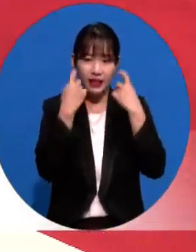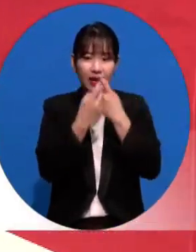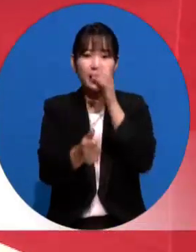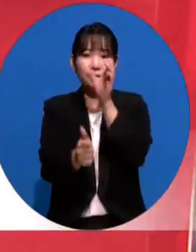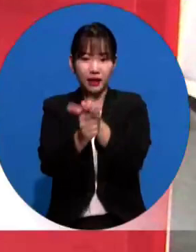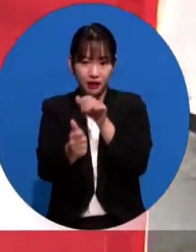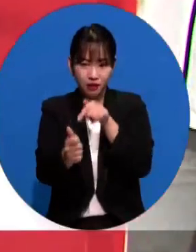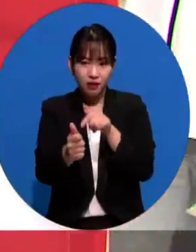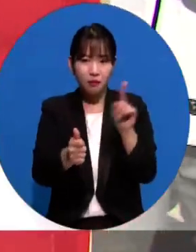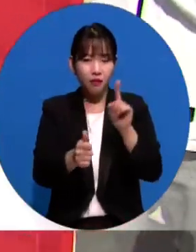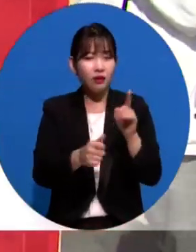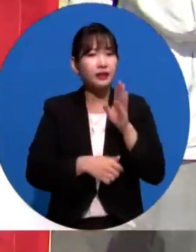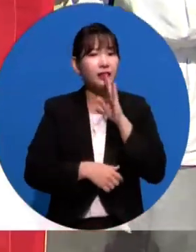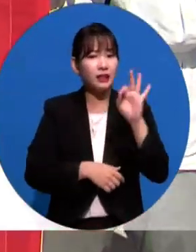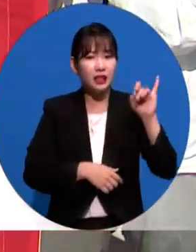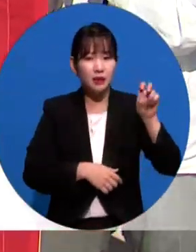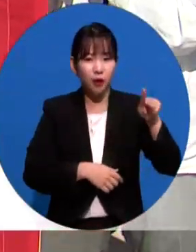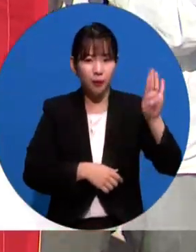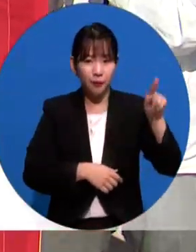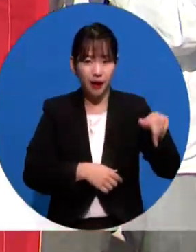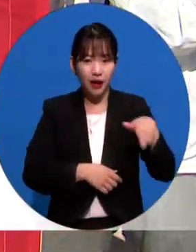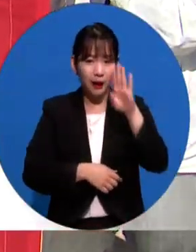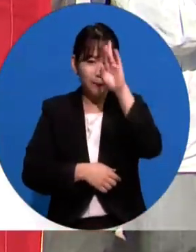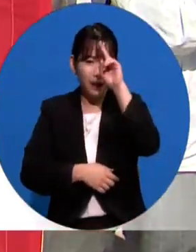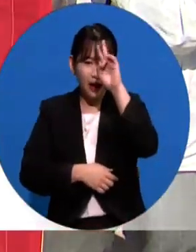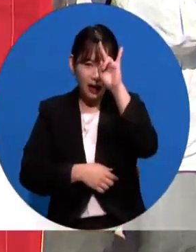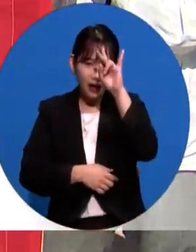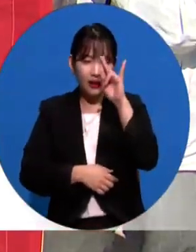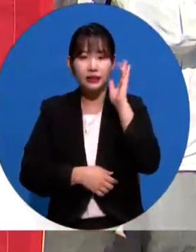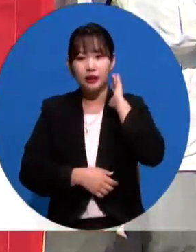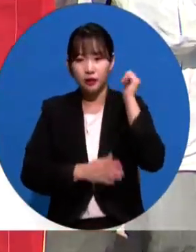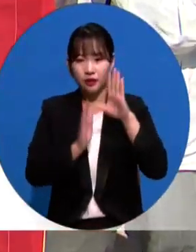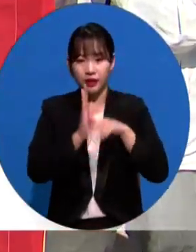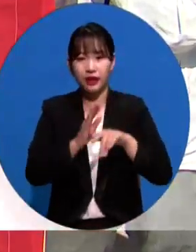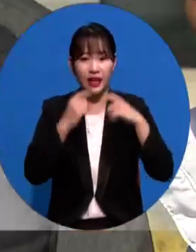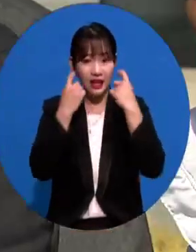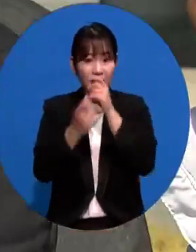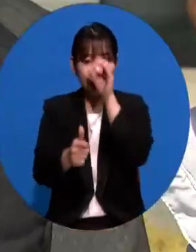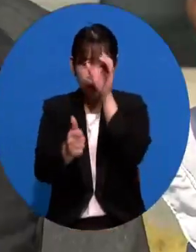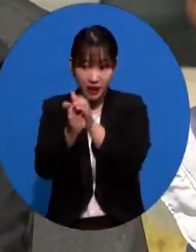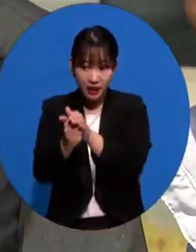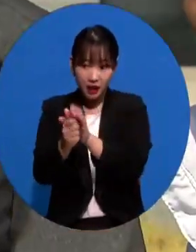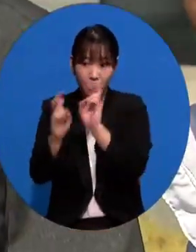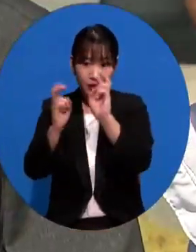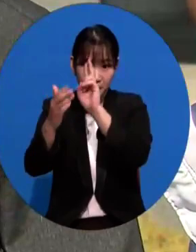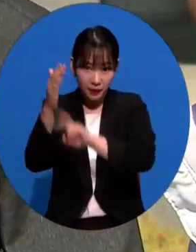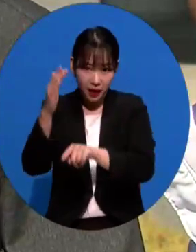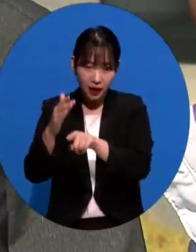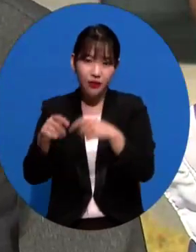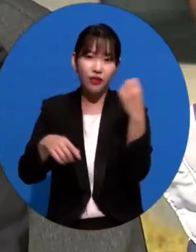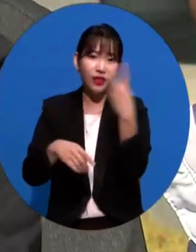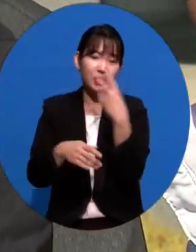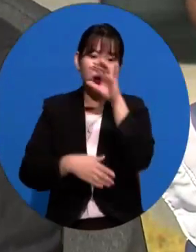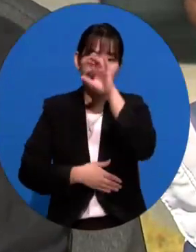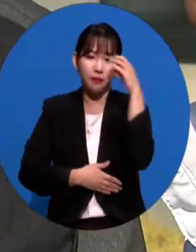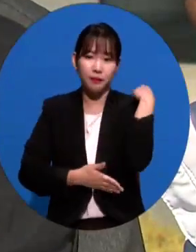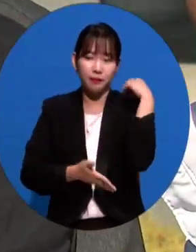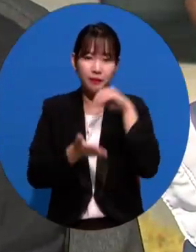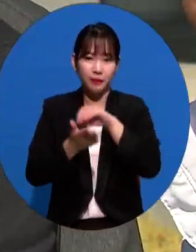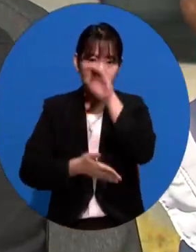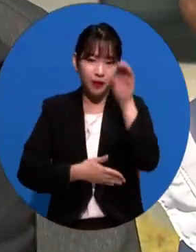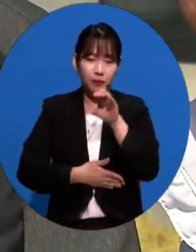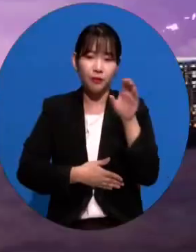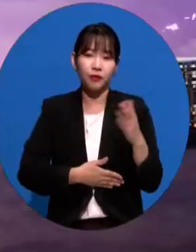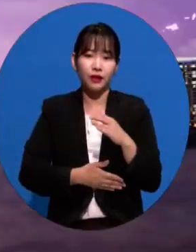개방하는 것은 사실상 이명박, 박근혜 정권의 민영화 정책을 다시 추진하는 것이라는 반발이 확산되고